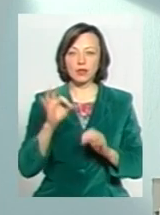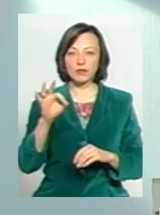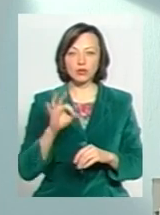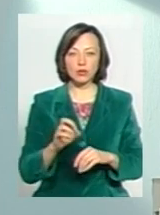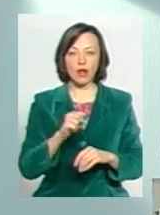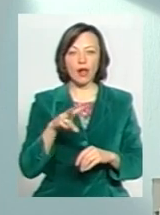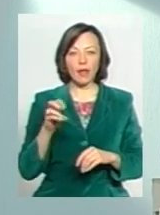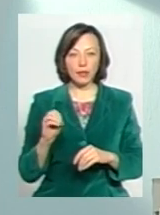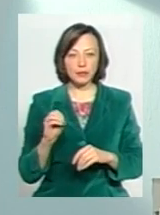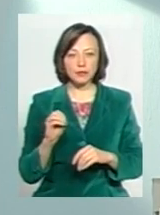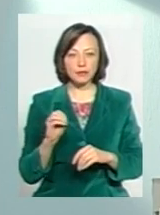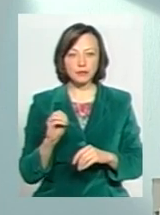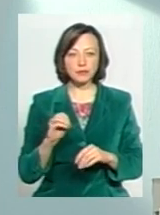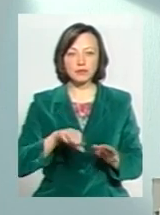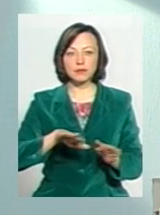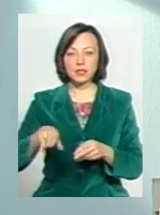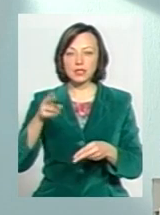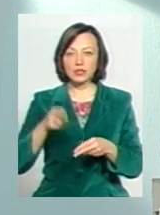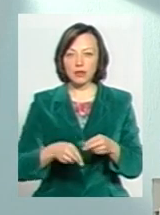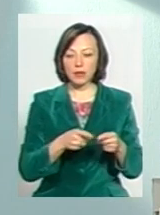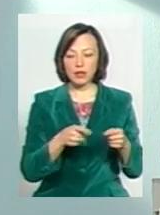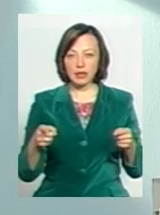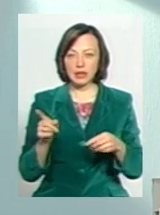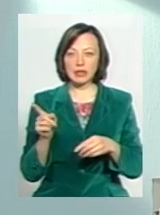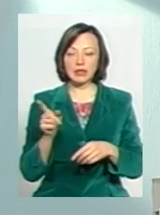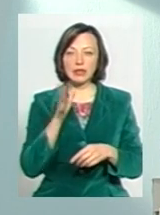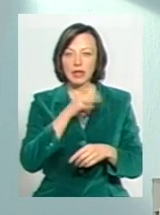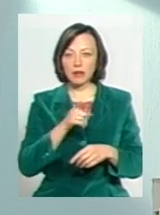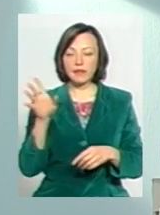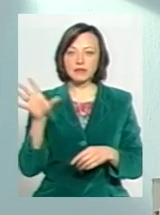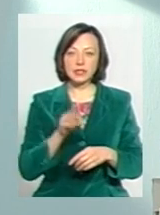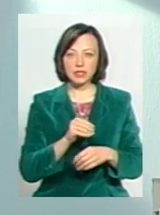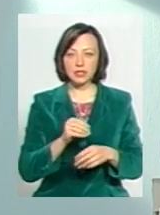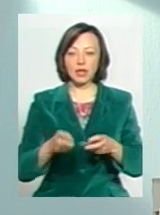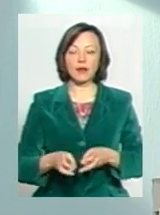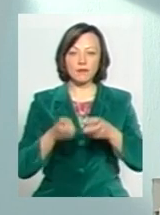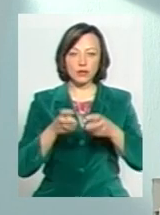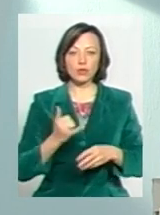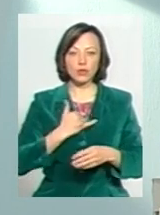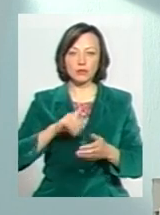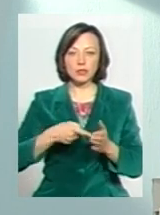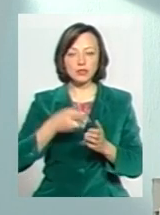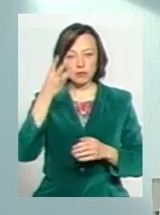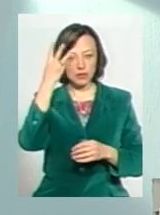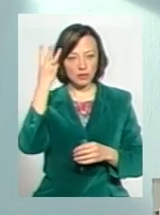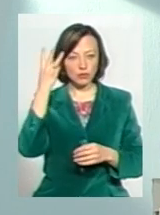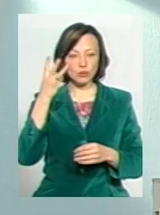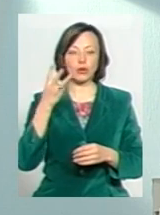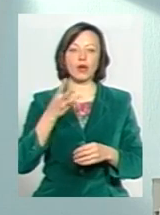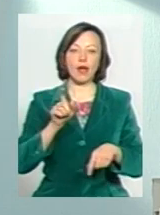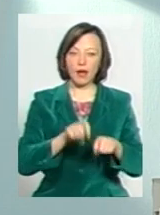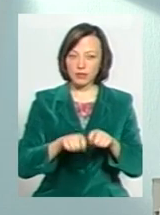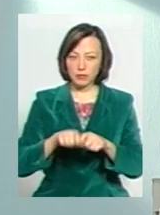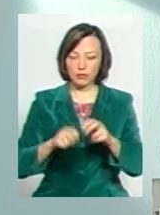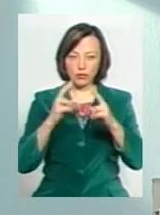Але після закінчення граничного терміну всі, без виключення, всі ліфти в нас в місті Хмельницькому проходять